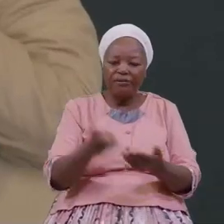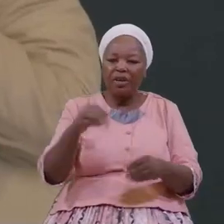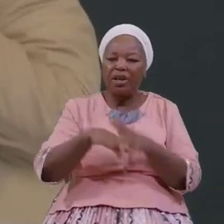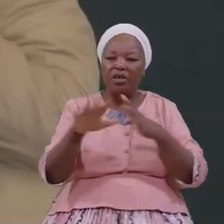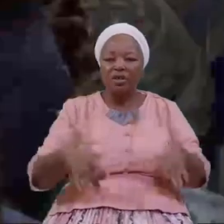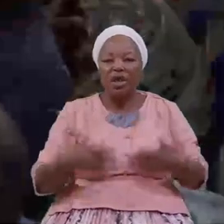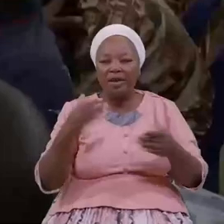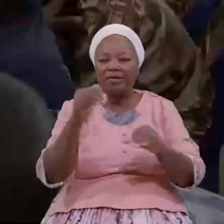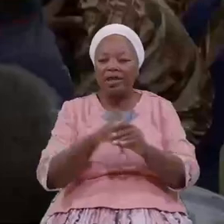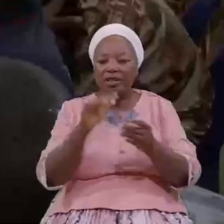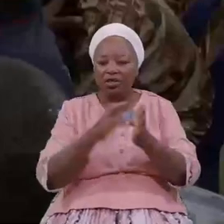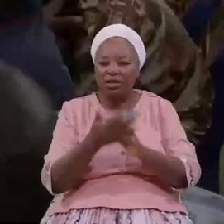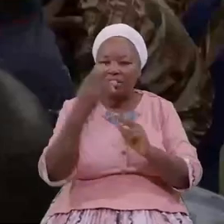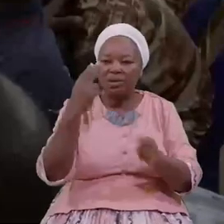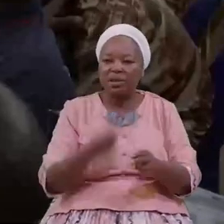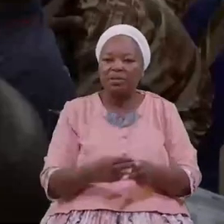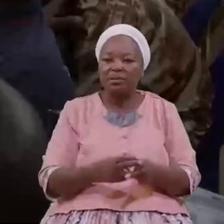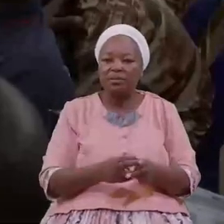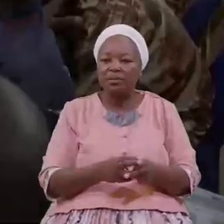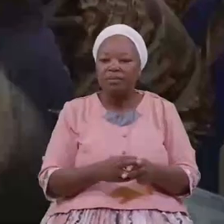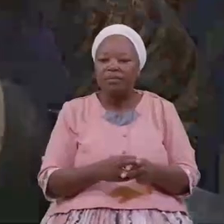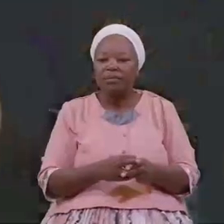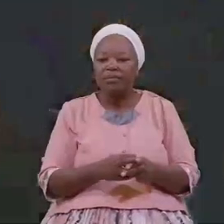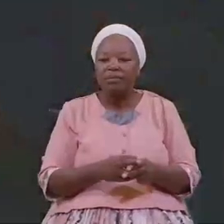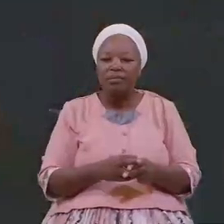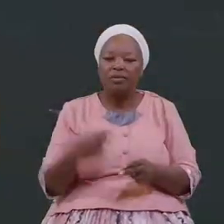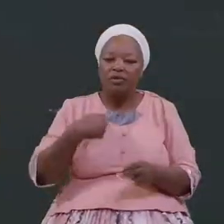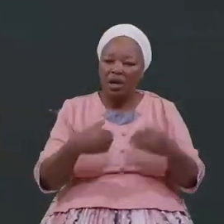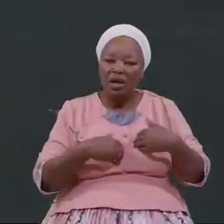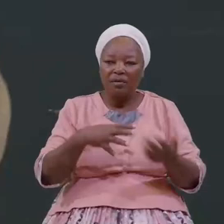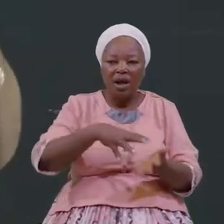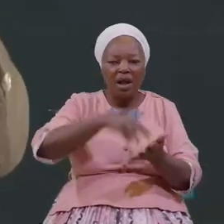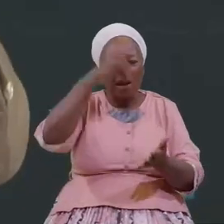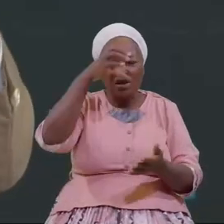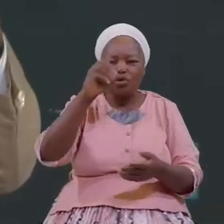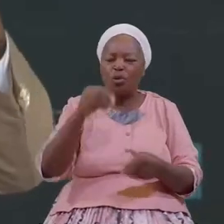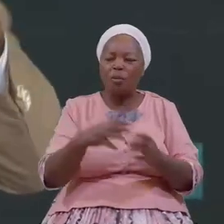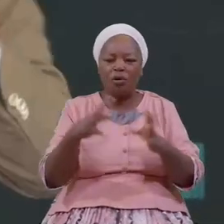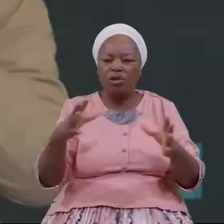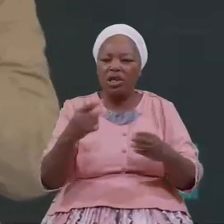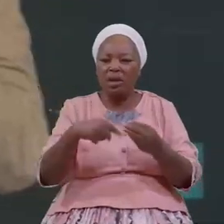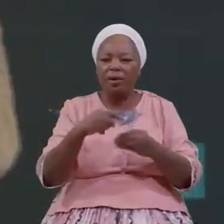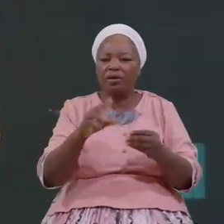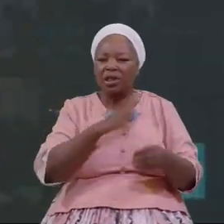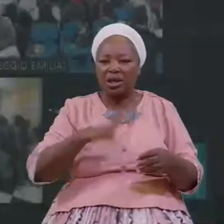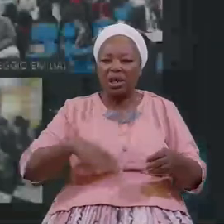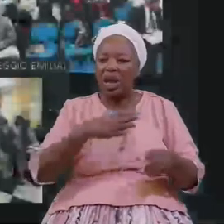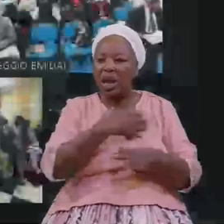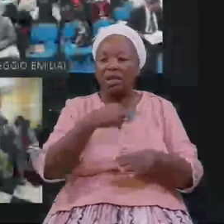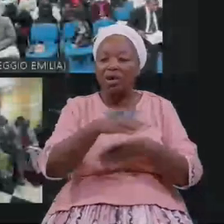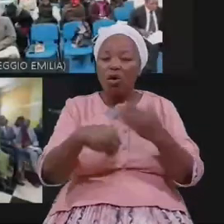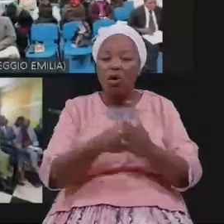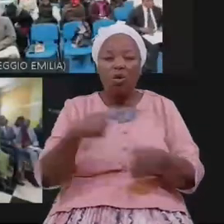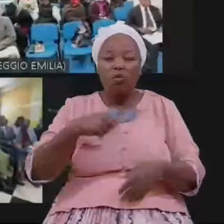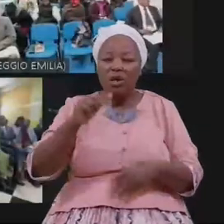ne faillira pas dans votre vie, au nom de Jésus-Christ. Nous avons beaucoup appris de Christ. Tout